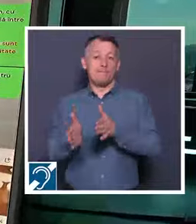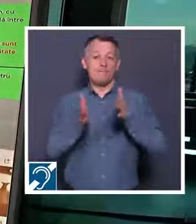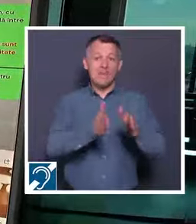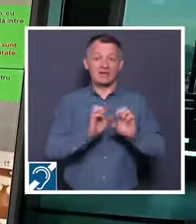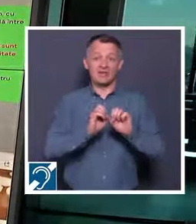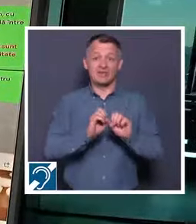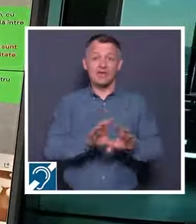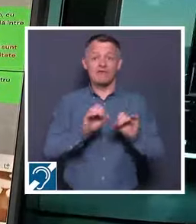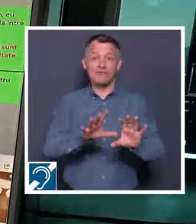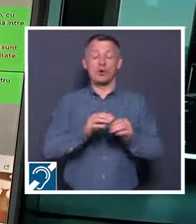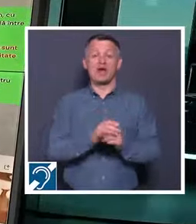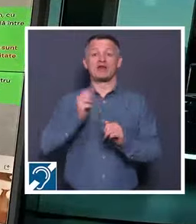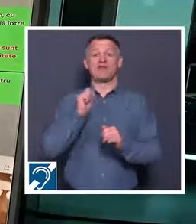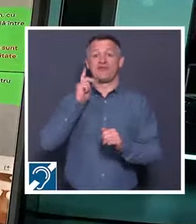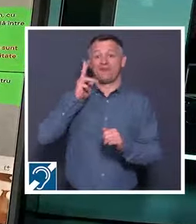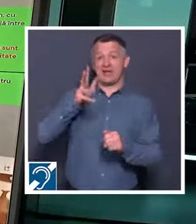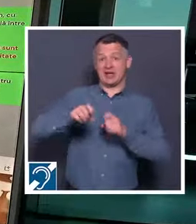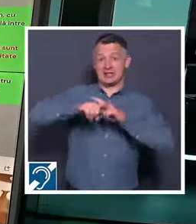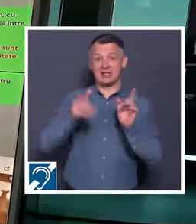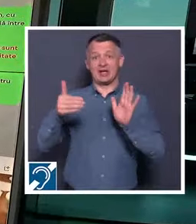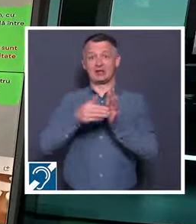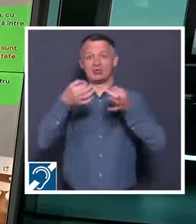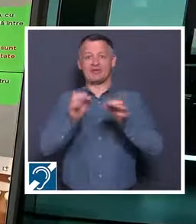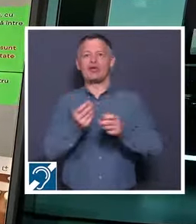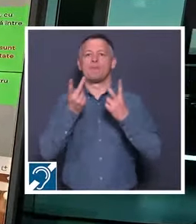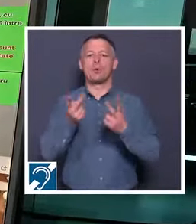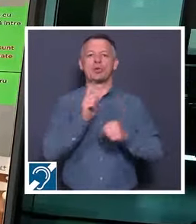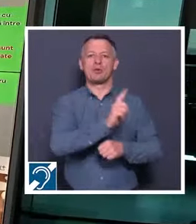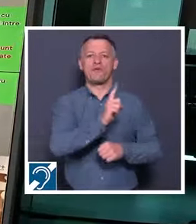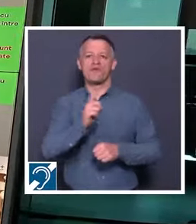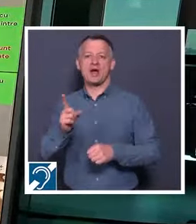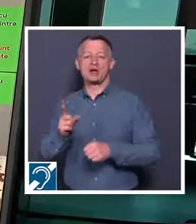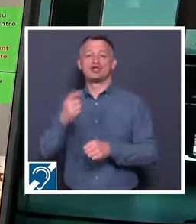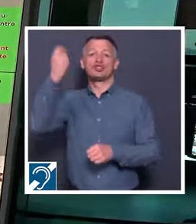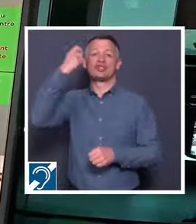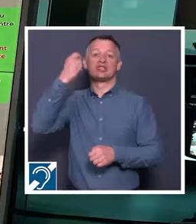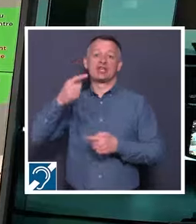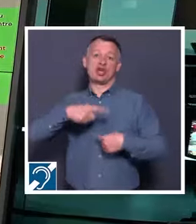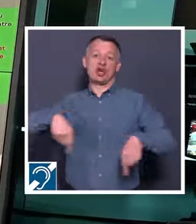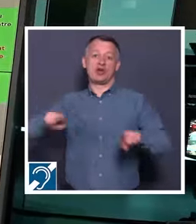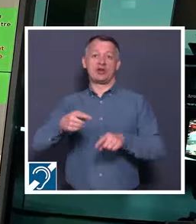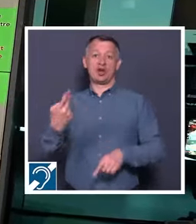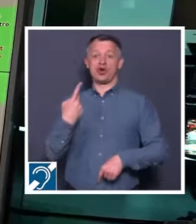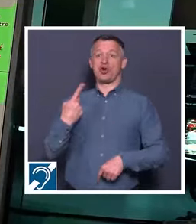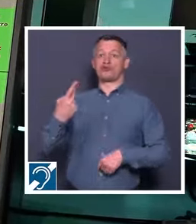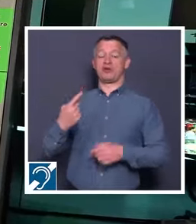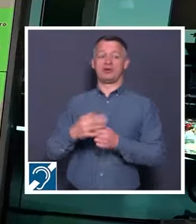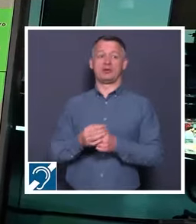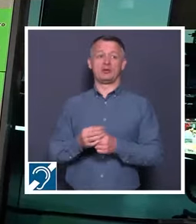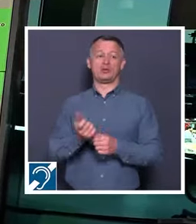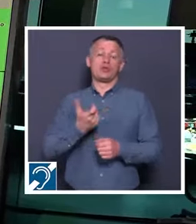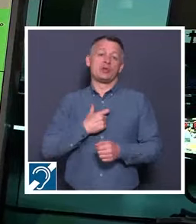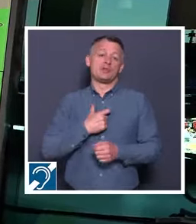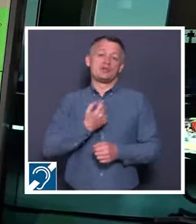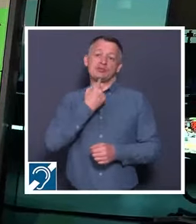în fiecare zi ar trebui să fie foarte importantă pentru fiecare dintre noi, cetățeni. Aici noi doi nu mai suntem, putem să ne